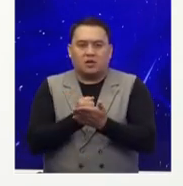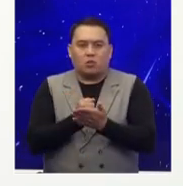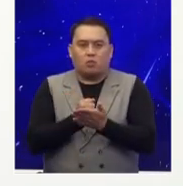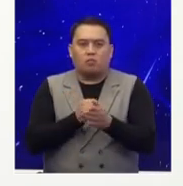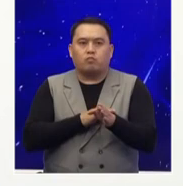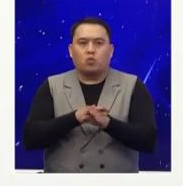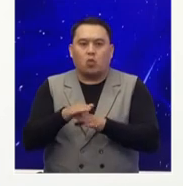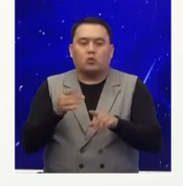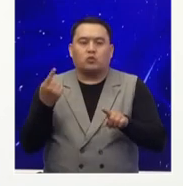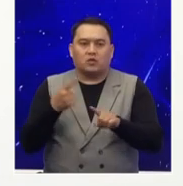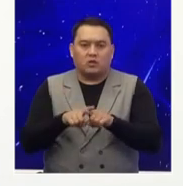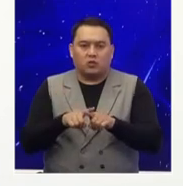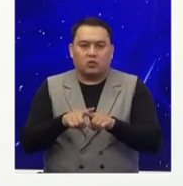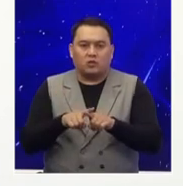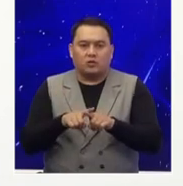полную агротехнологию